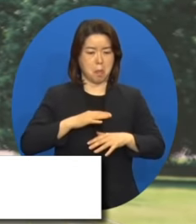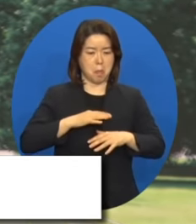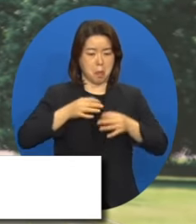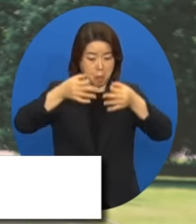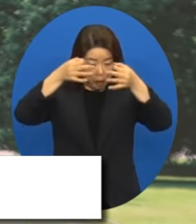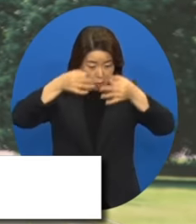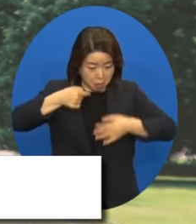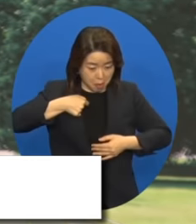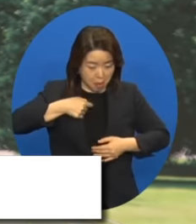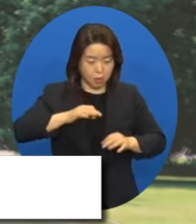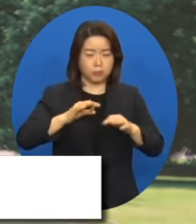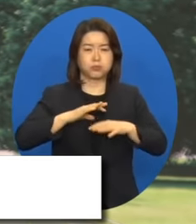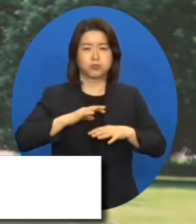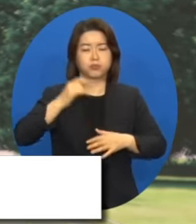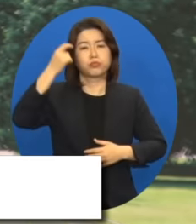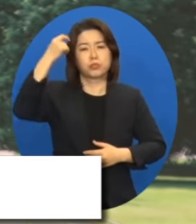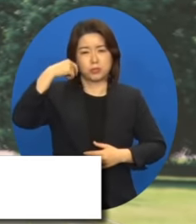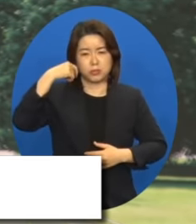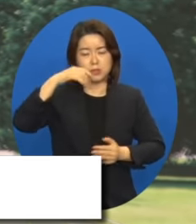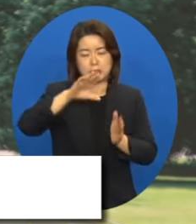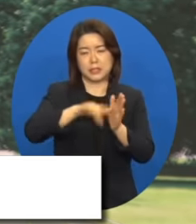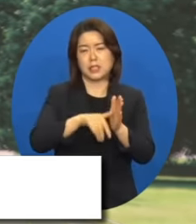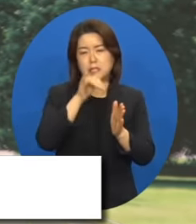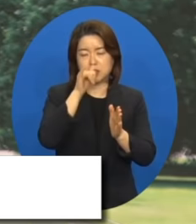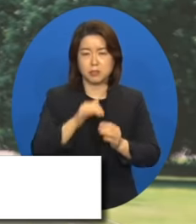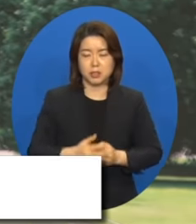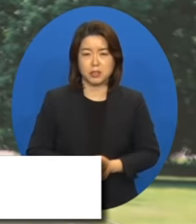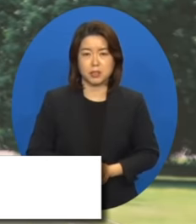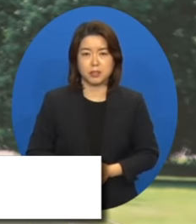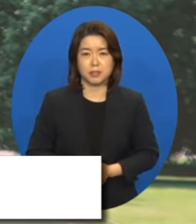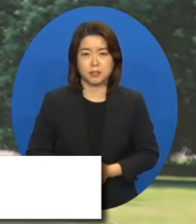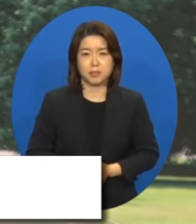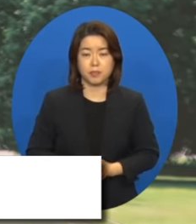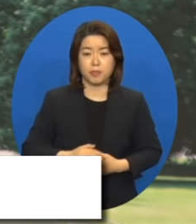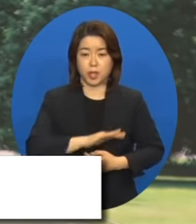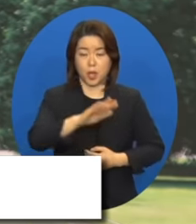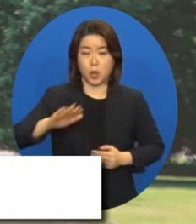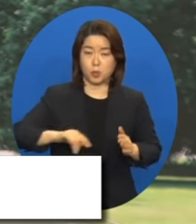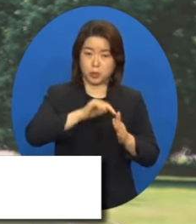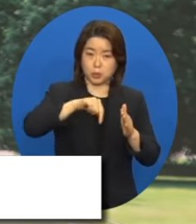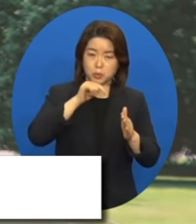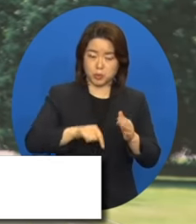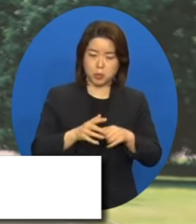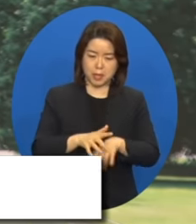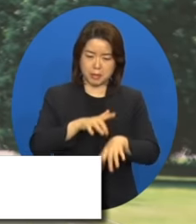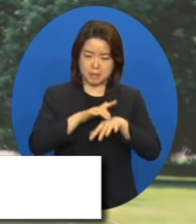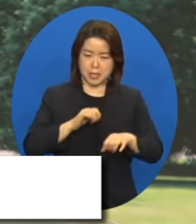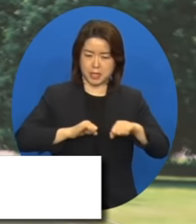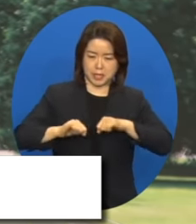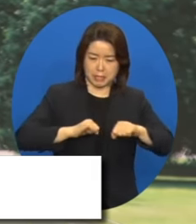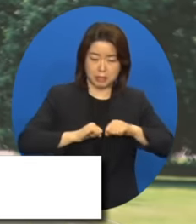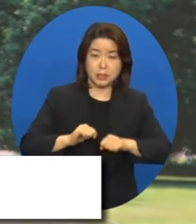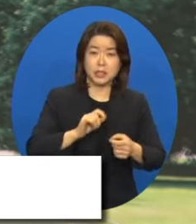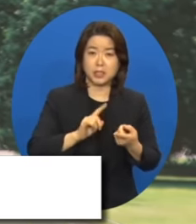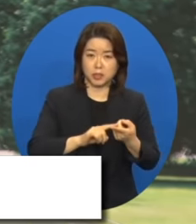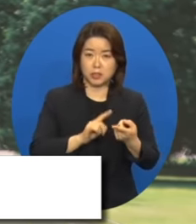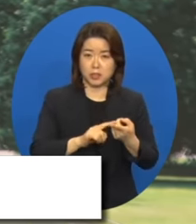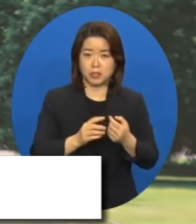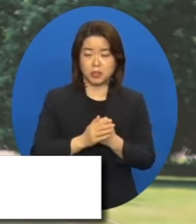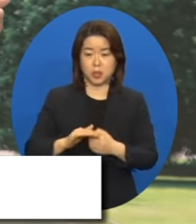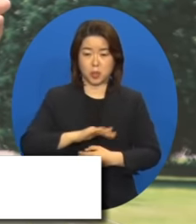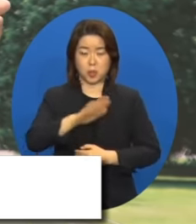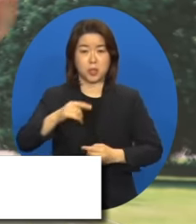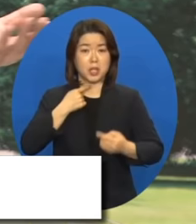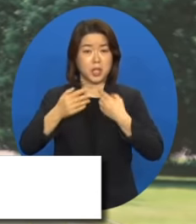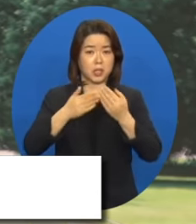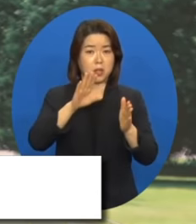정도가 그런 때가 있더라고요. 우리 속에 마귀가 역사하는 것을 우리가